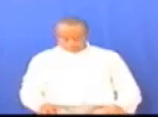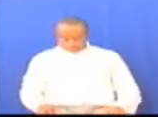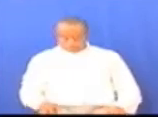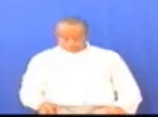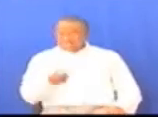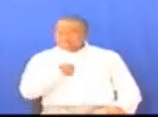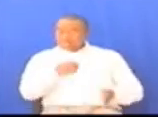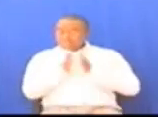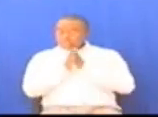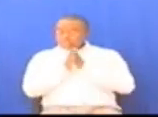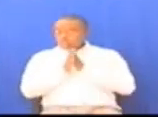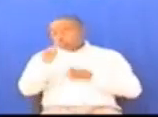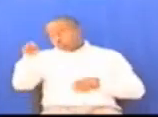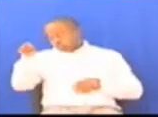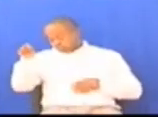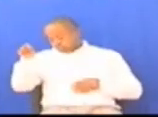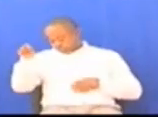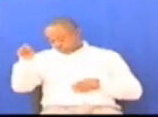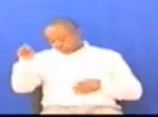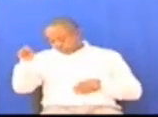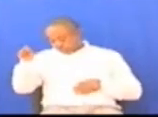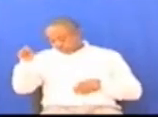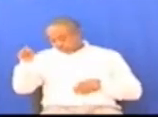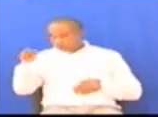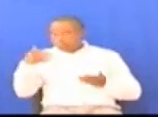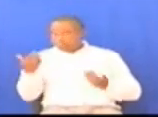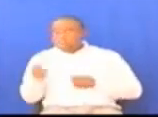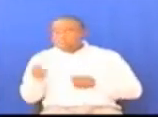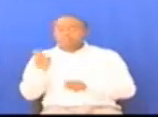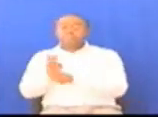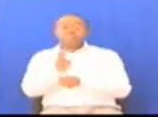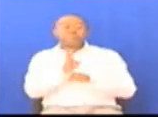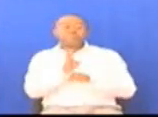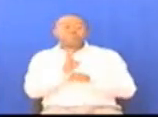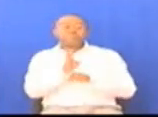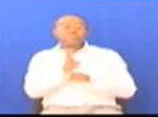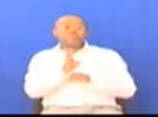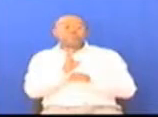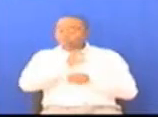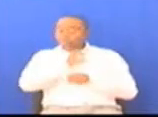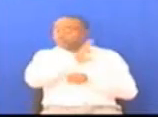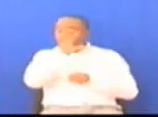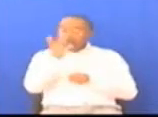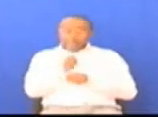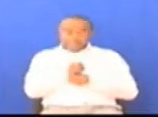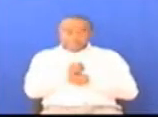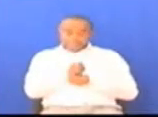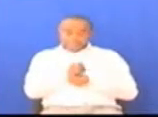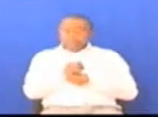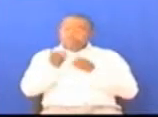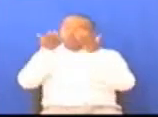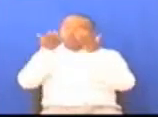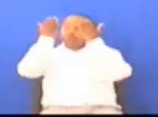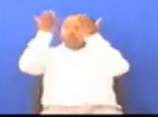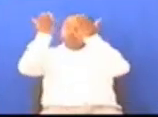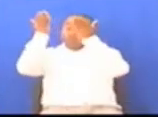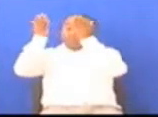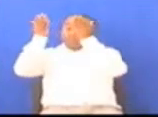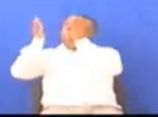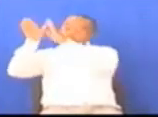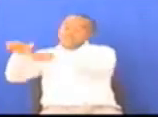Shukuru wewe binafsi kwa jinsi ulivyo tusimamia katika kipindi chote cha bunge hili. Mwenyezi Mungu akujalie